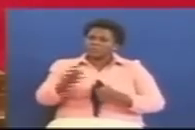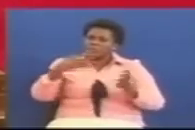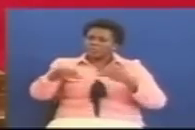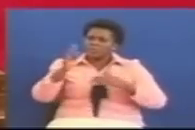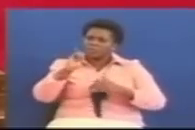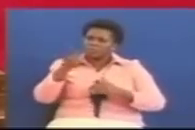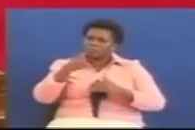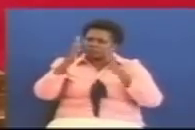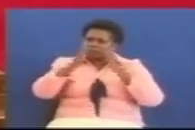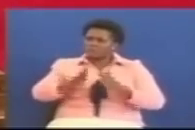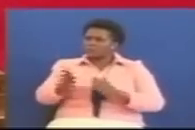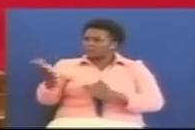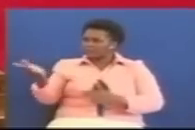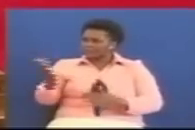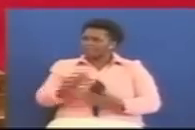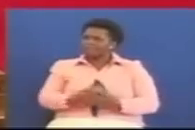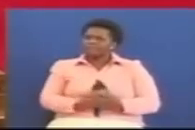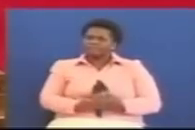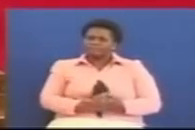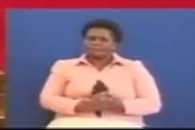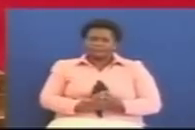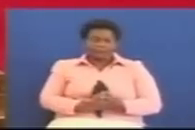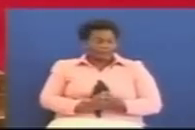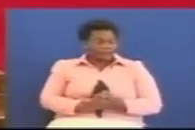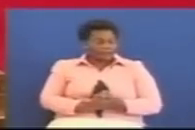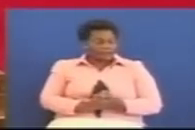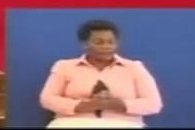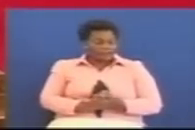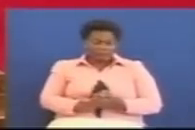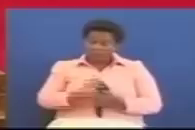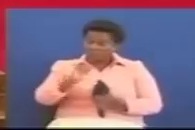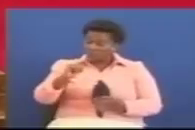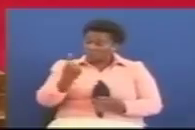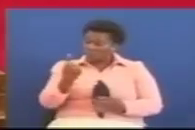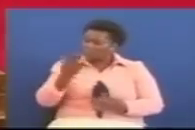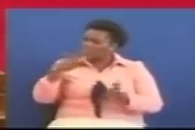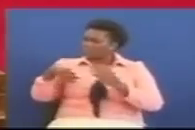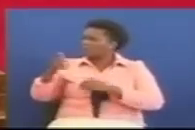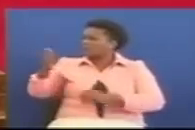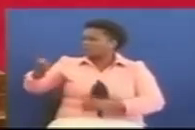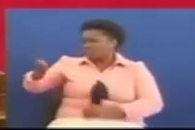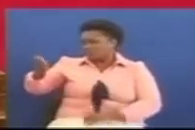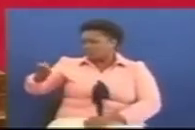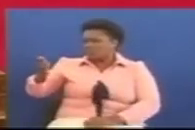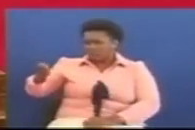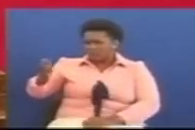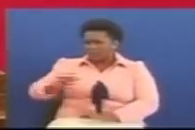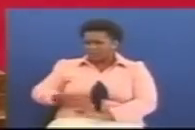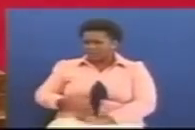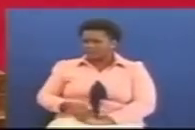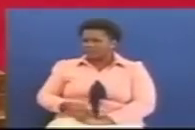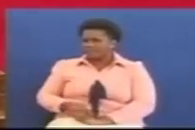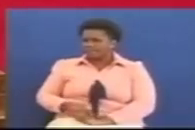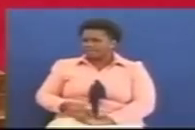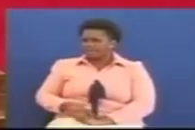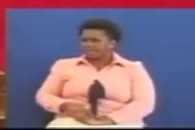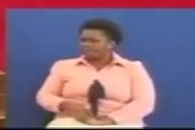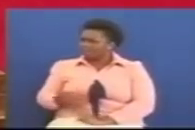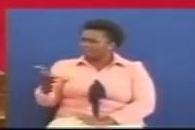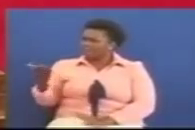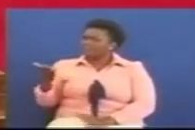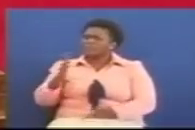kama ifuatavyo. Mheshimiwa Mwenyekiti, kwanza nimpongeze Mheshimiwa Edwin Ngonyani kwa namna